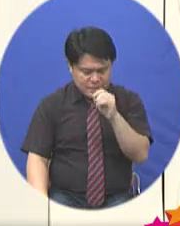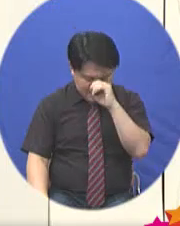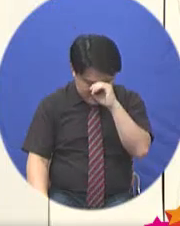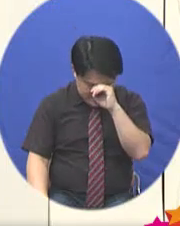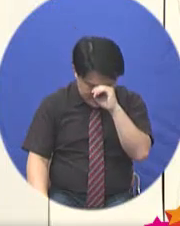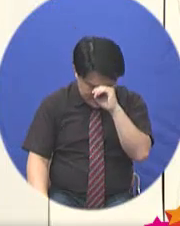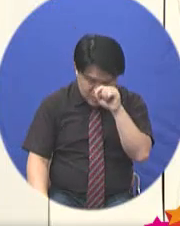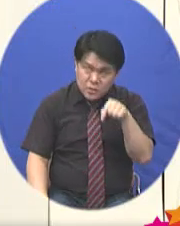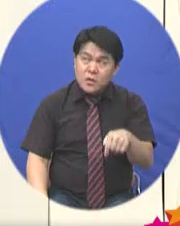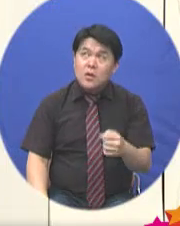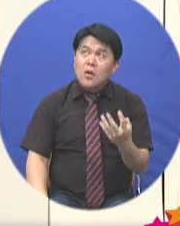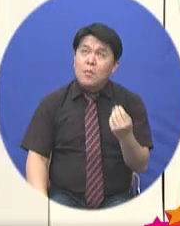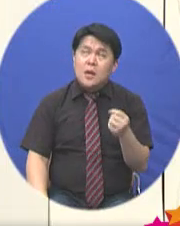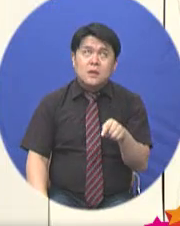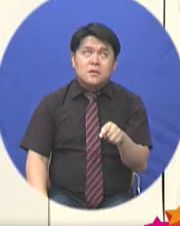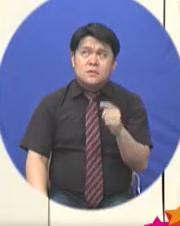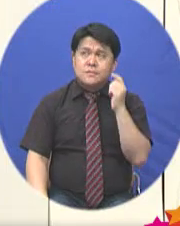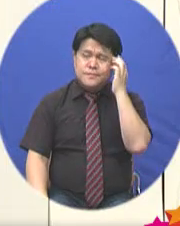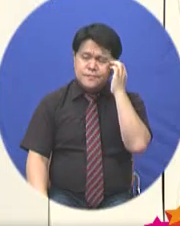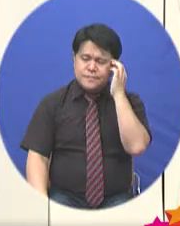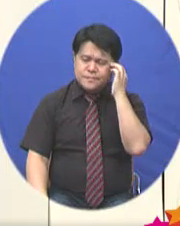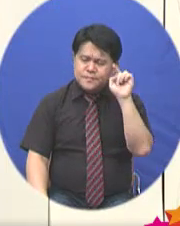원래는 여기가